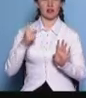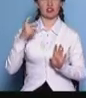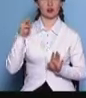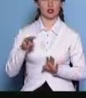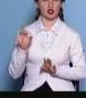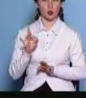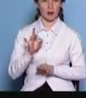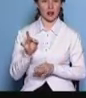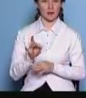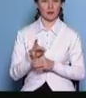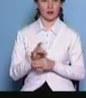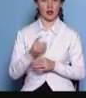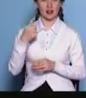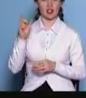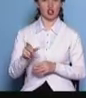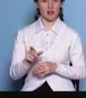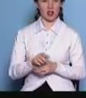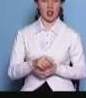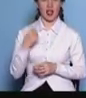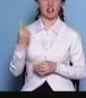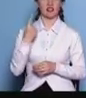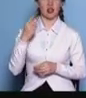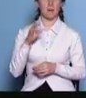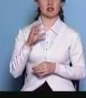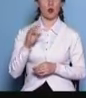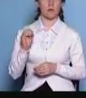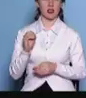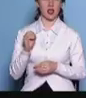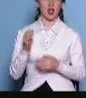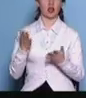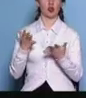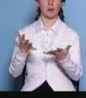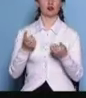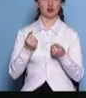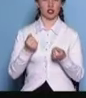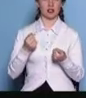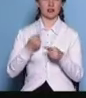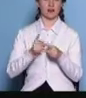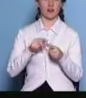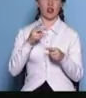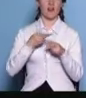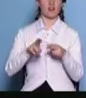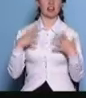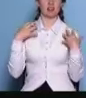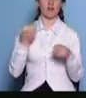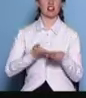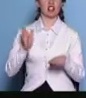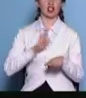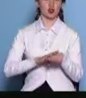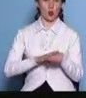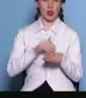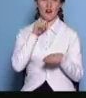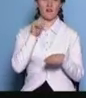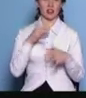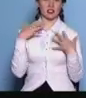рублей на человека. Единовременное пособие гражданам, получившим в результате чрезвычайной ситуации вред здоровью с учетом степени тяжести вреда здоровью, из